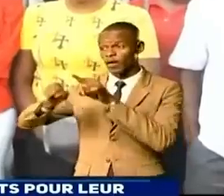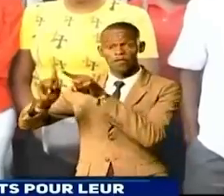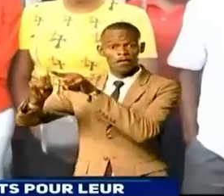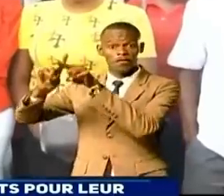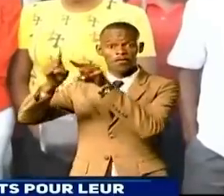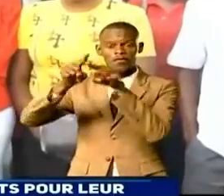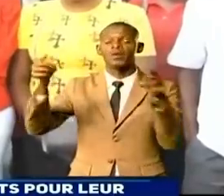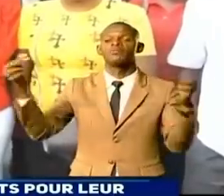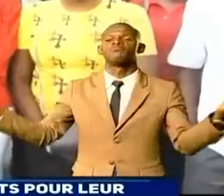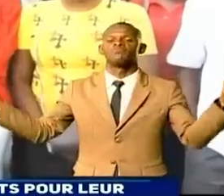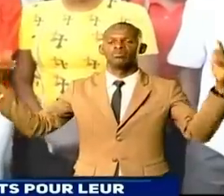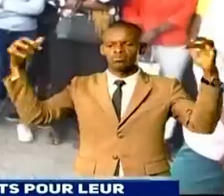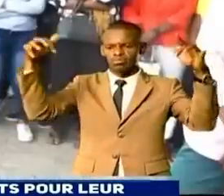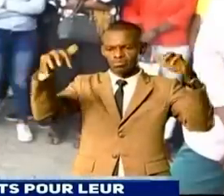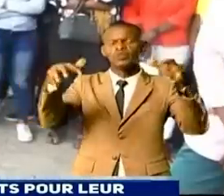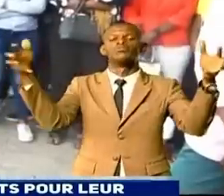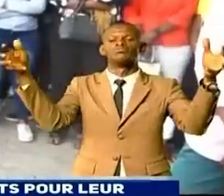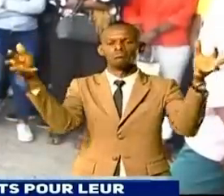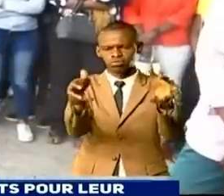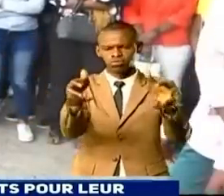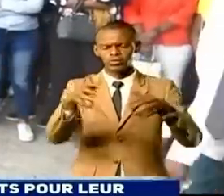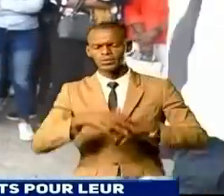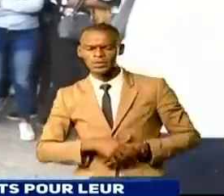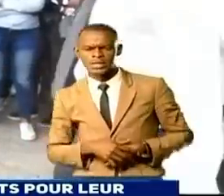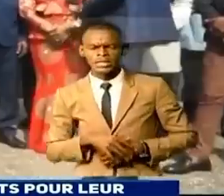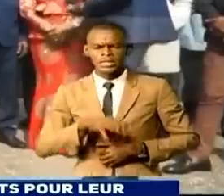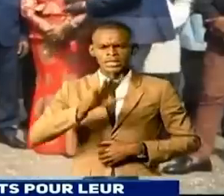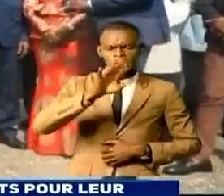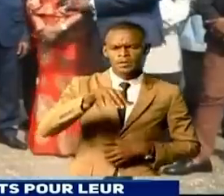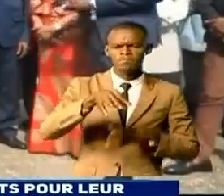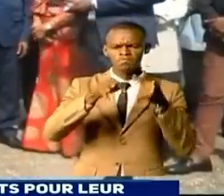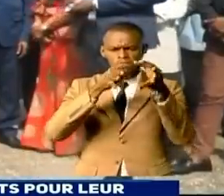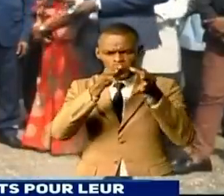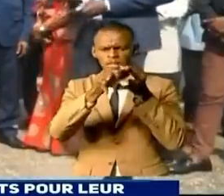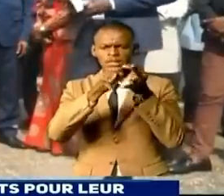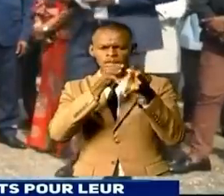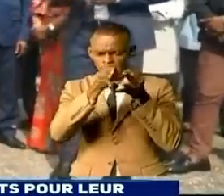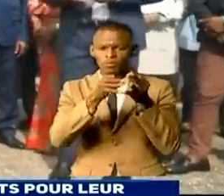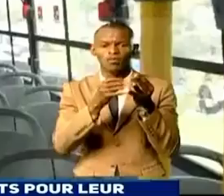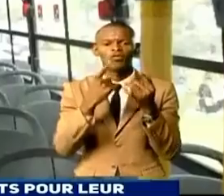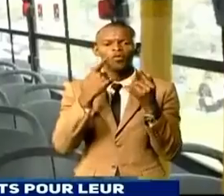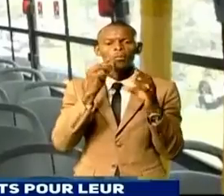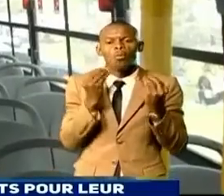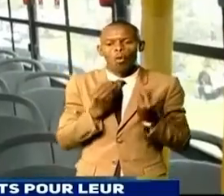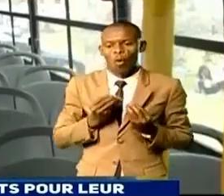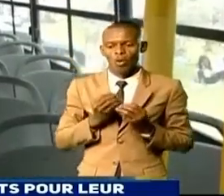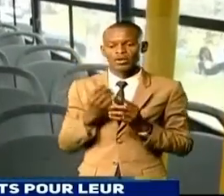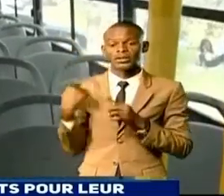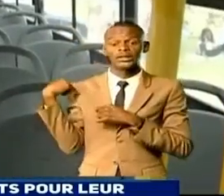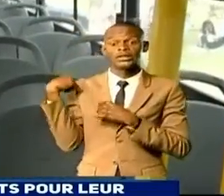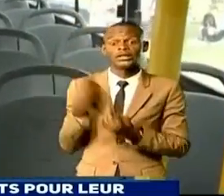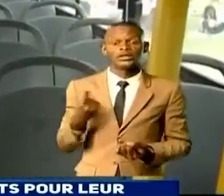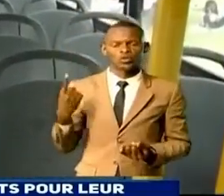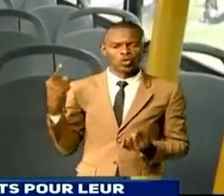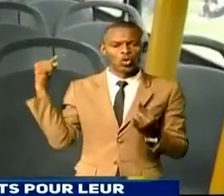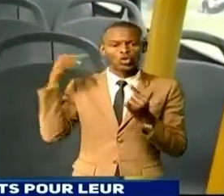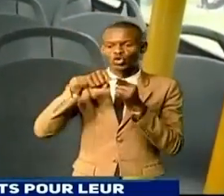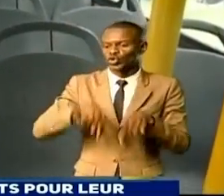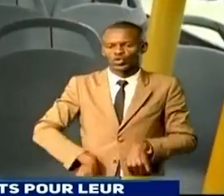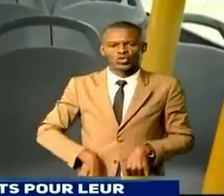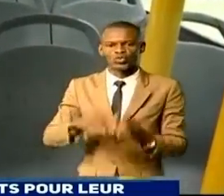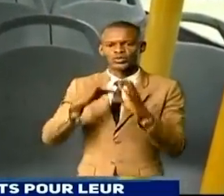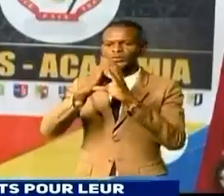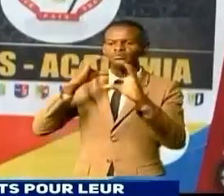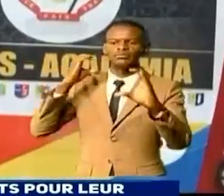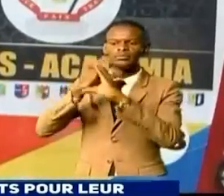congolais concernant les retards connus dans la mise en circulation effective des bus Transacadémia. Chérubin Okende a donné